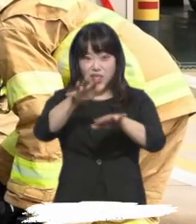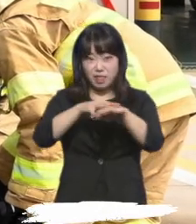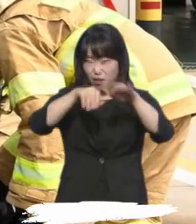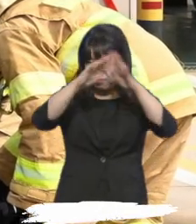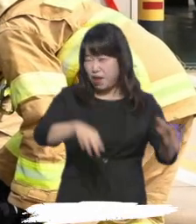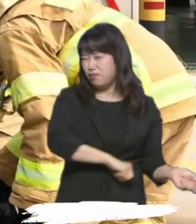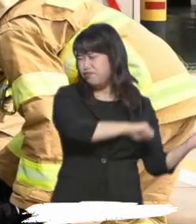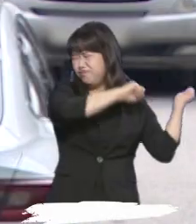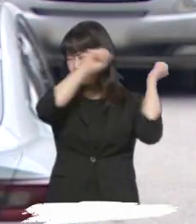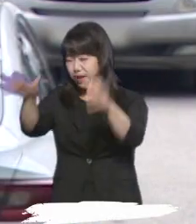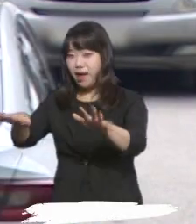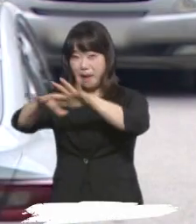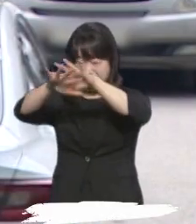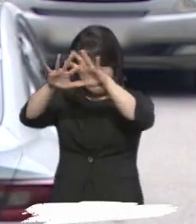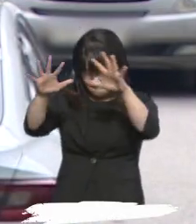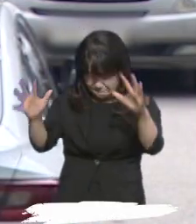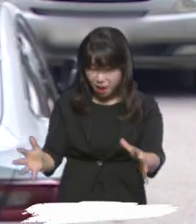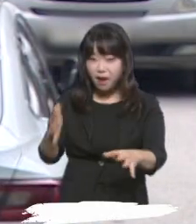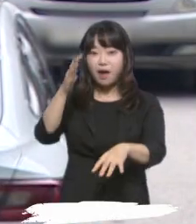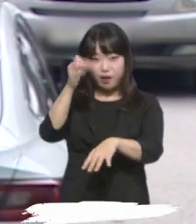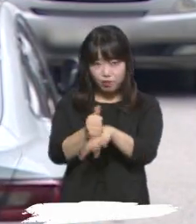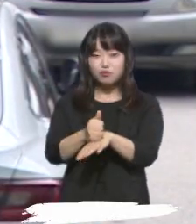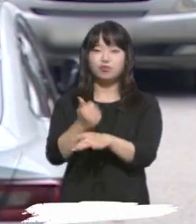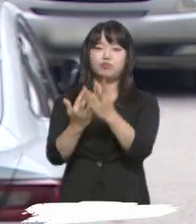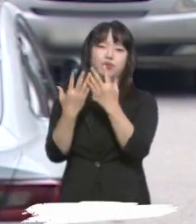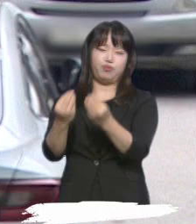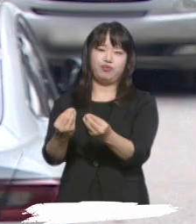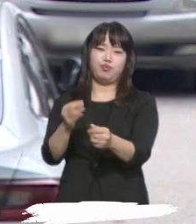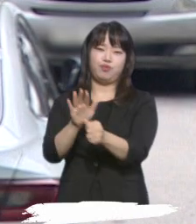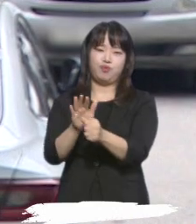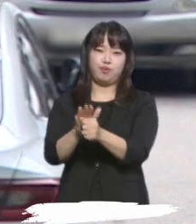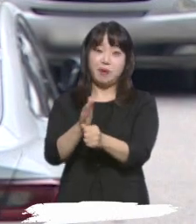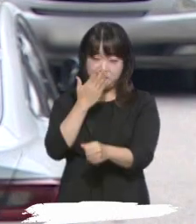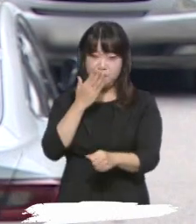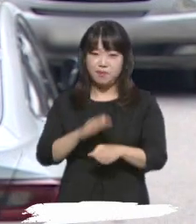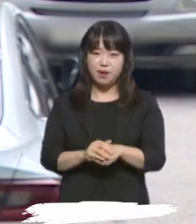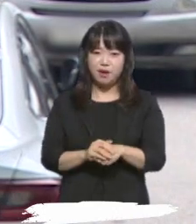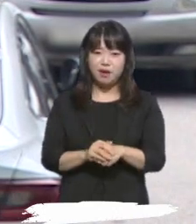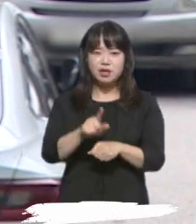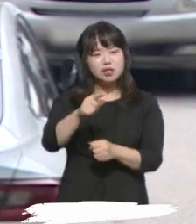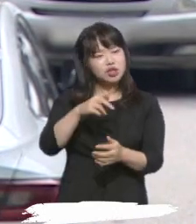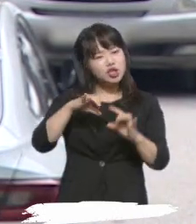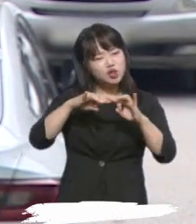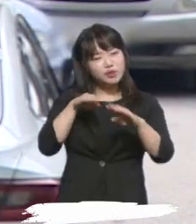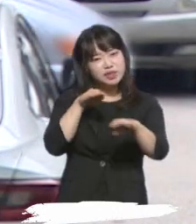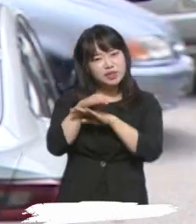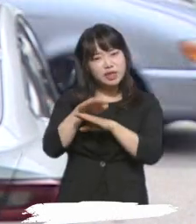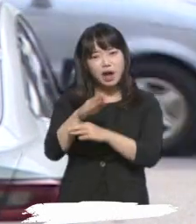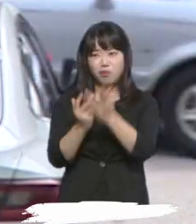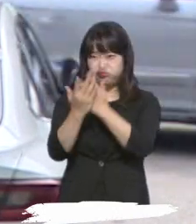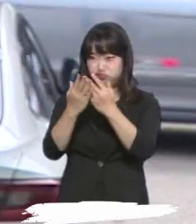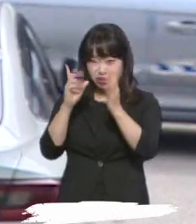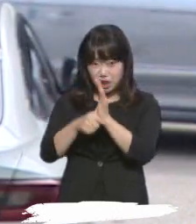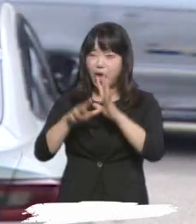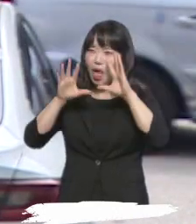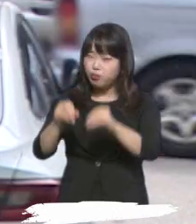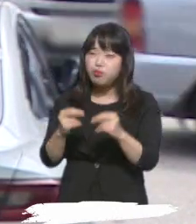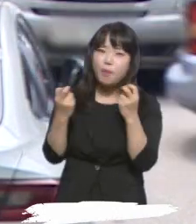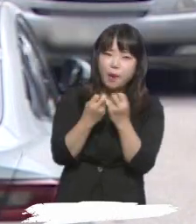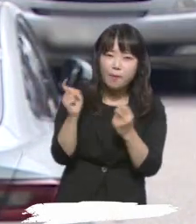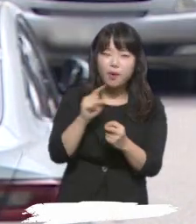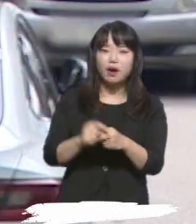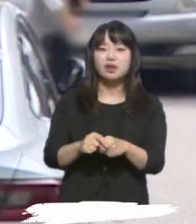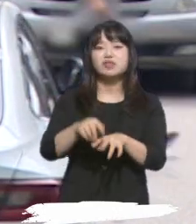쓰였습니다. 현재 전기차 화재를 소화할 수 있는 시설이 여러 가지가 있긴 있는데 초기 대응에 효과가 있는 게